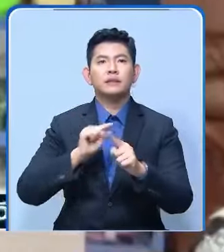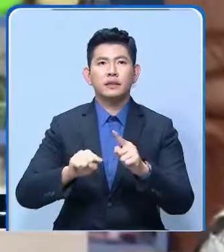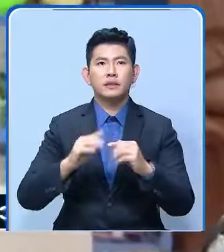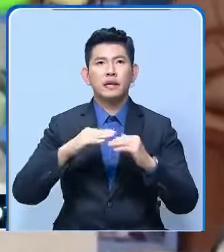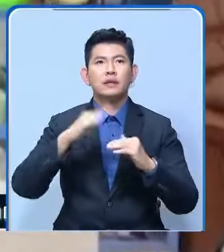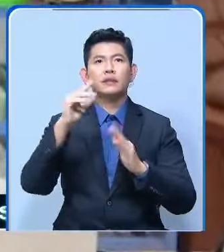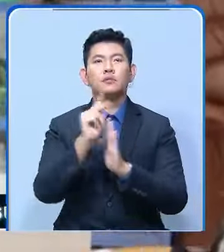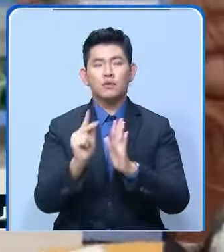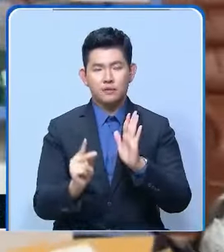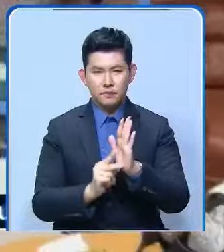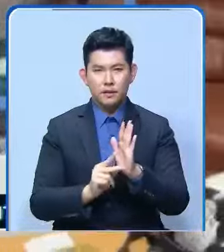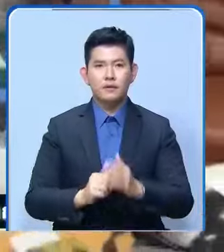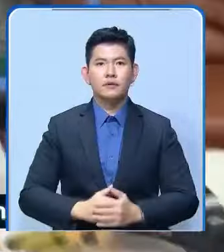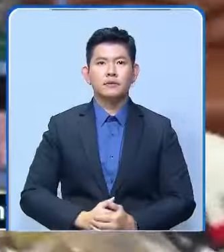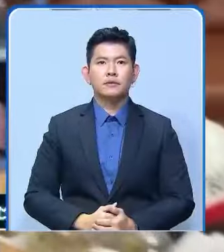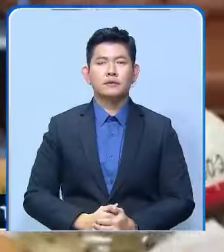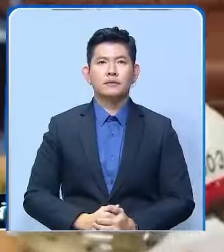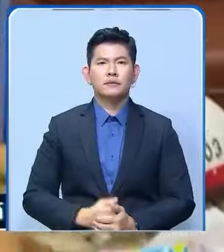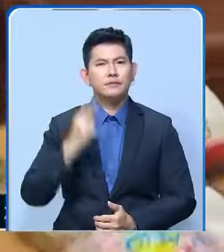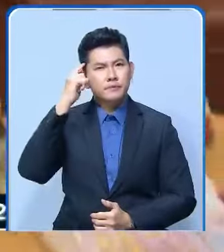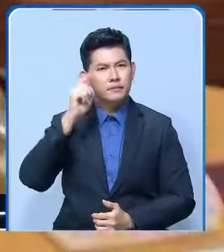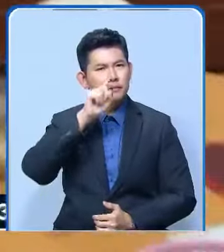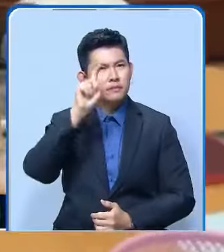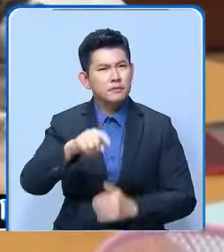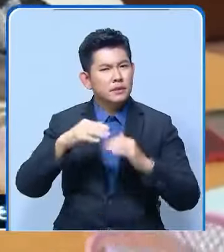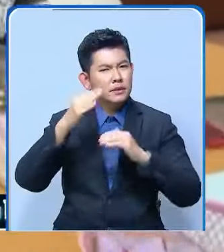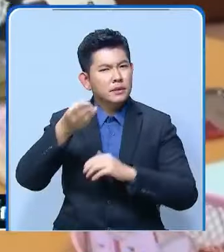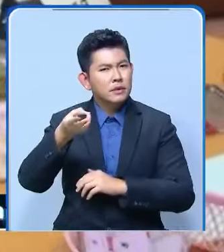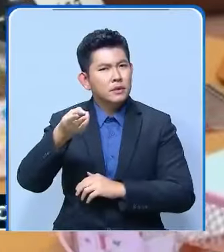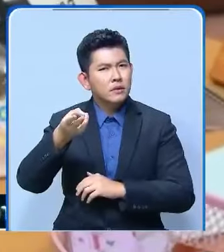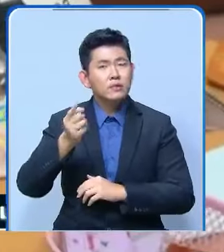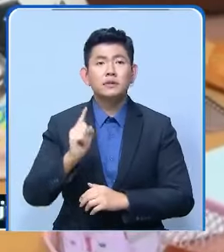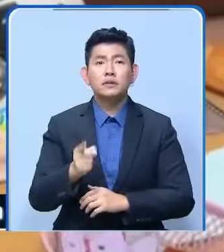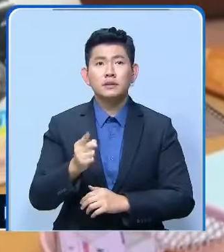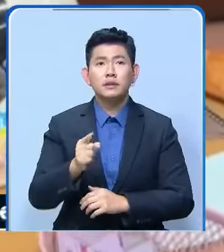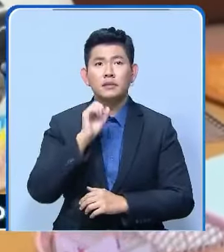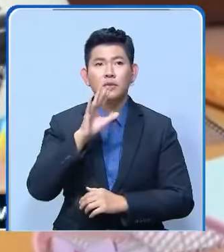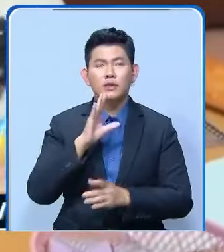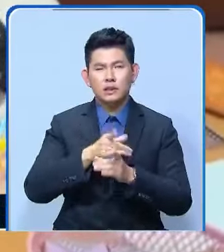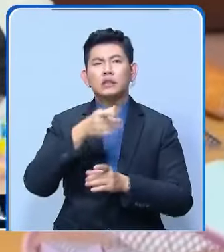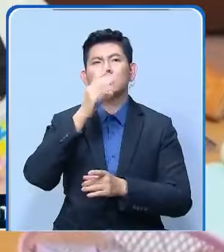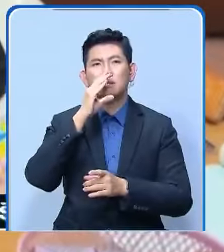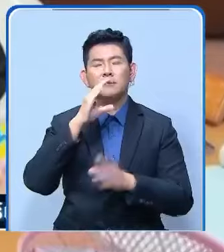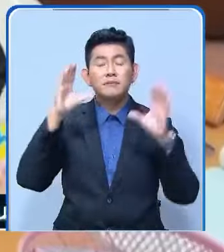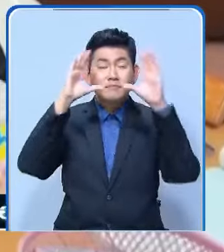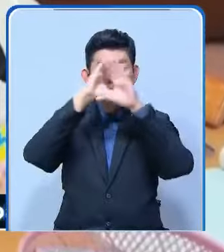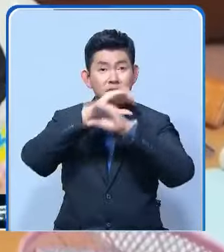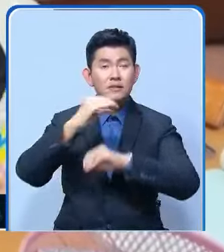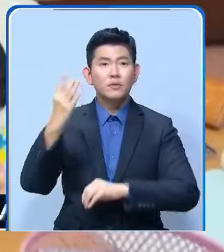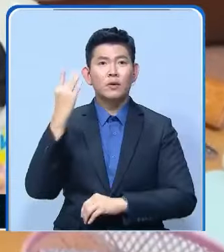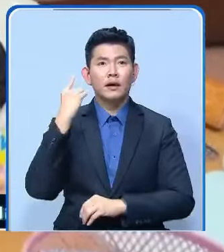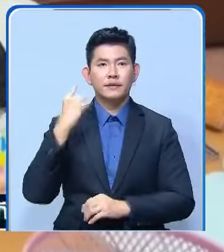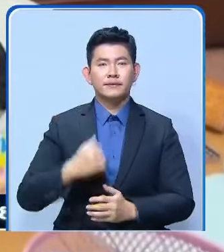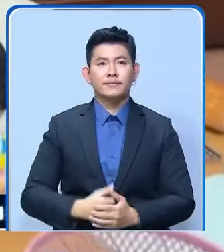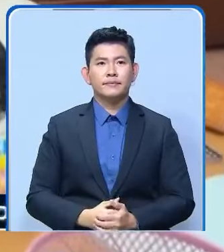กว่าที่กฎหมายกำหนดนะคะบางคนบอกเอ๊ะทำไมมันเกินมานิดเดียวเองจริงๆแล้วเนี่ยเห็นบอกว่าดื่มมาข้ามคืนเลยคุณ